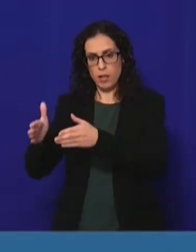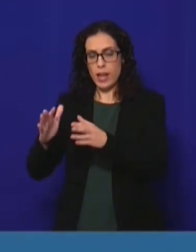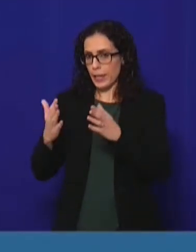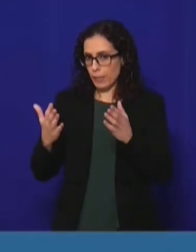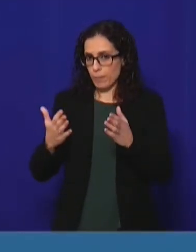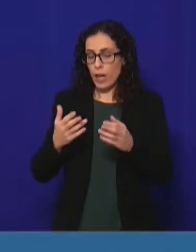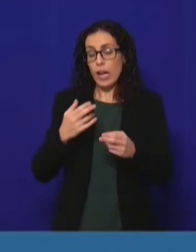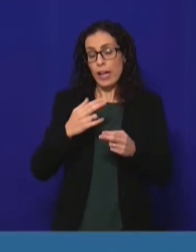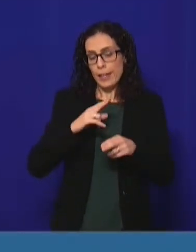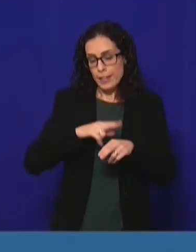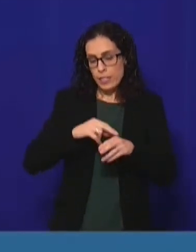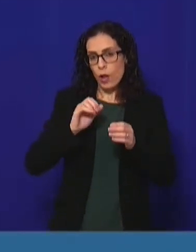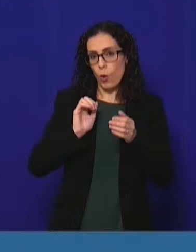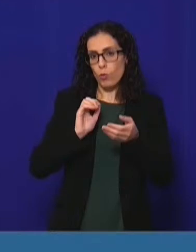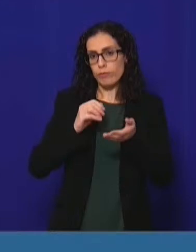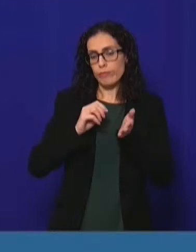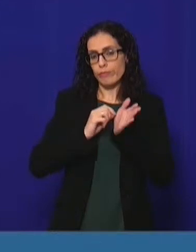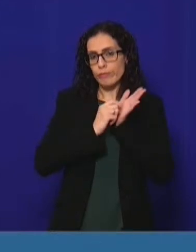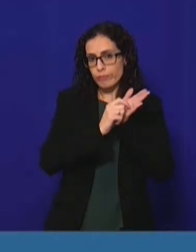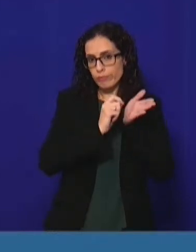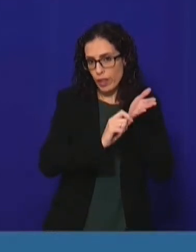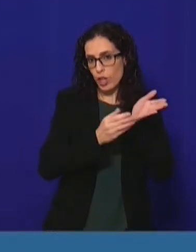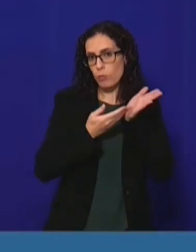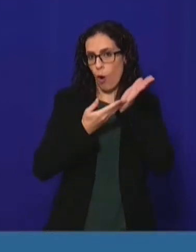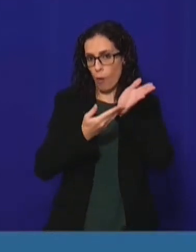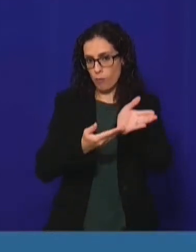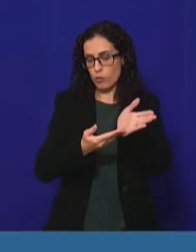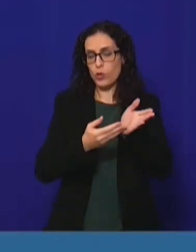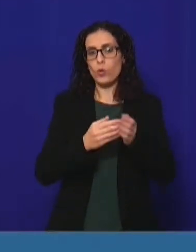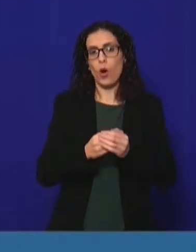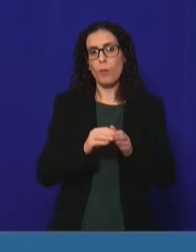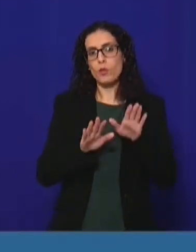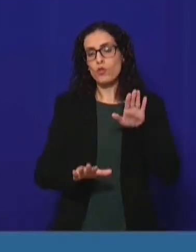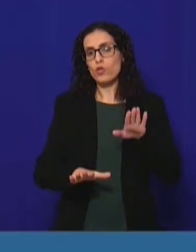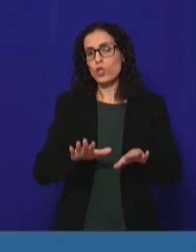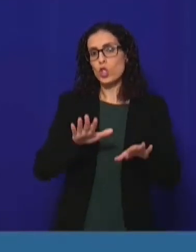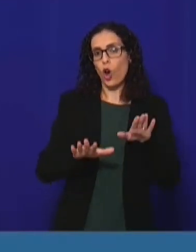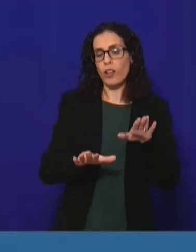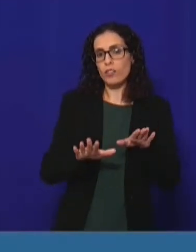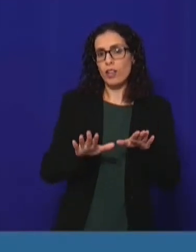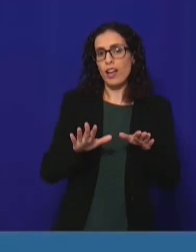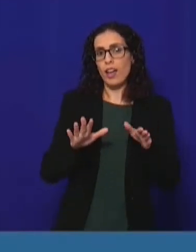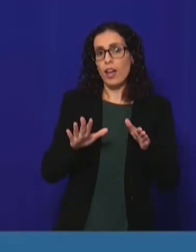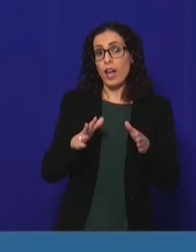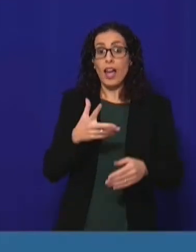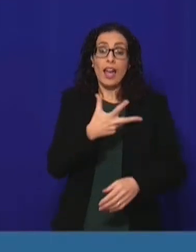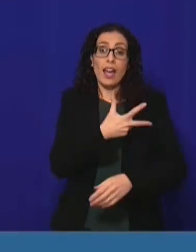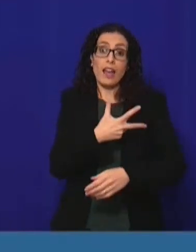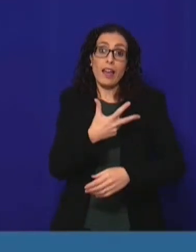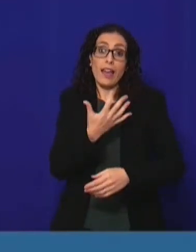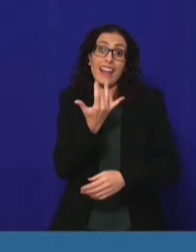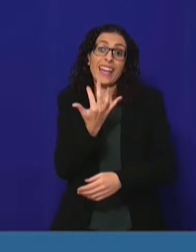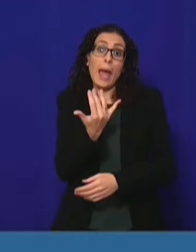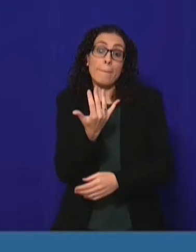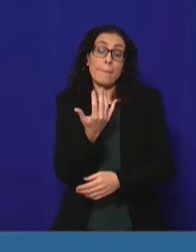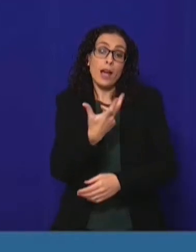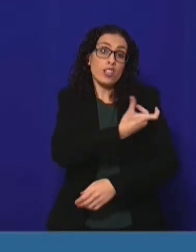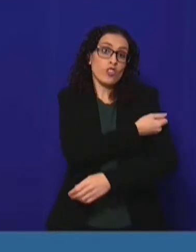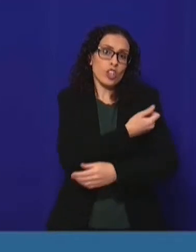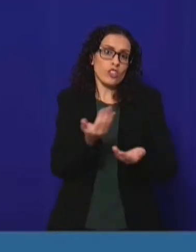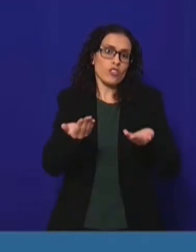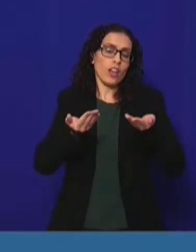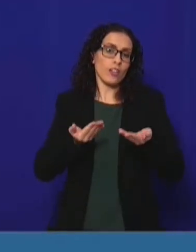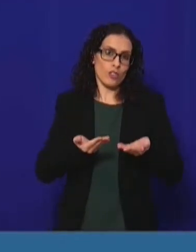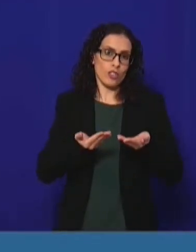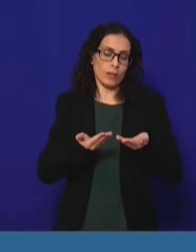il-final deċiżjonijiet li qegħdin nieħdu ta' kif ħajġu mqasmin skont propju id-dożi li ħajġu allokati. U allura hemmhekk dik